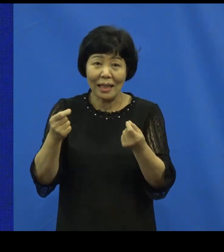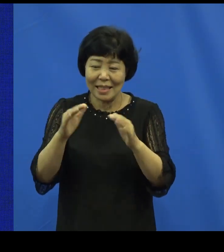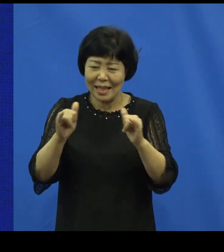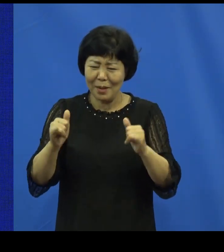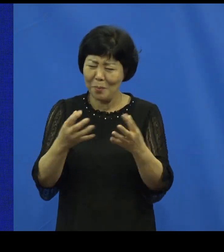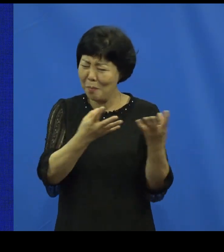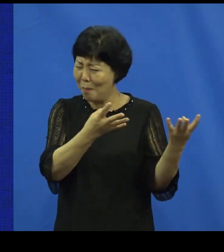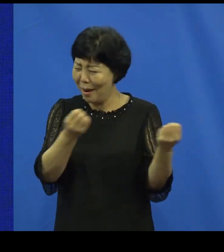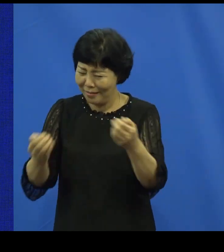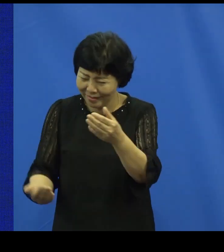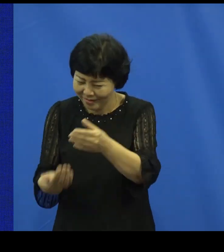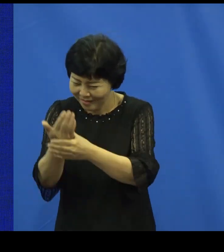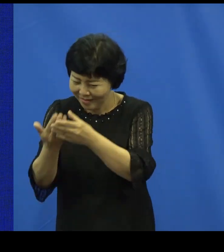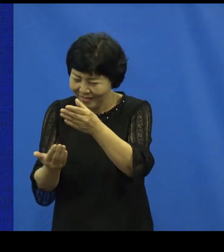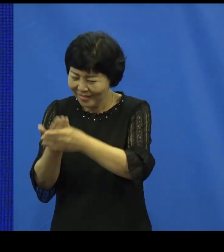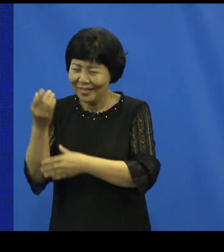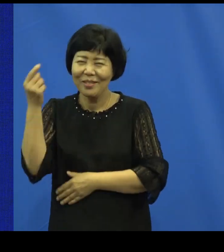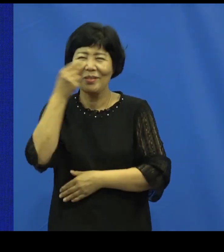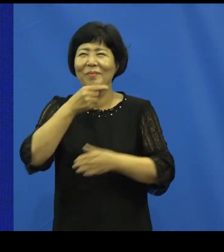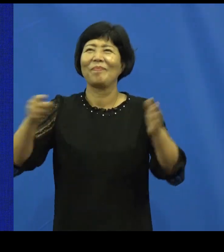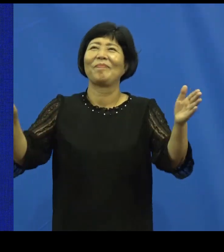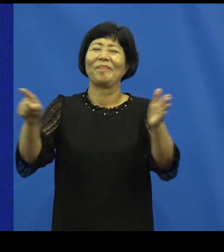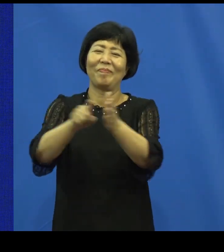문화에 끌려다니지 마십시오.